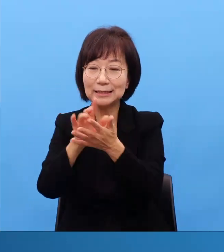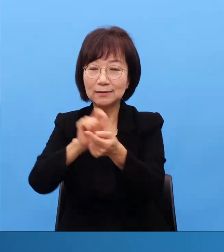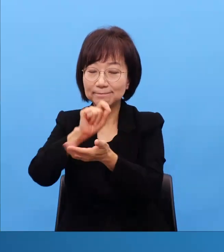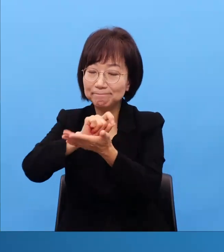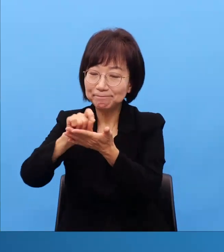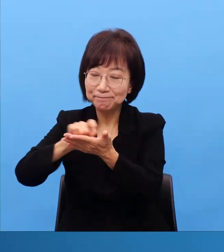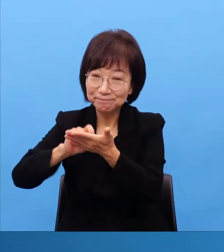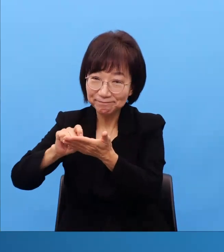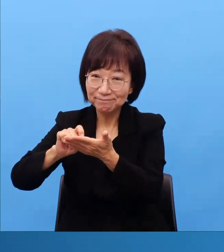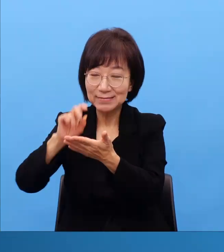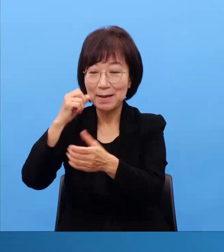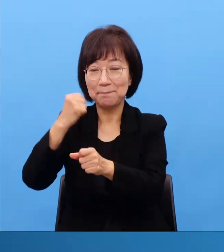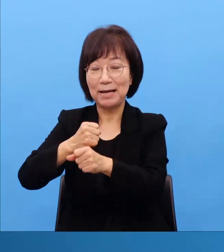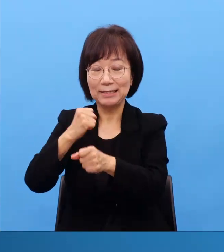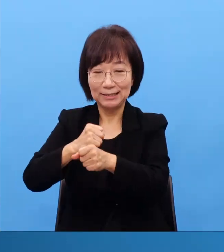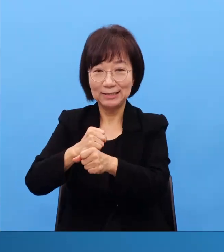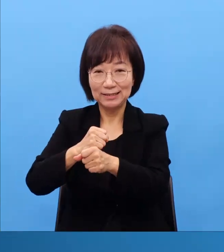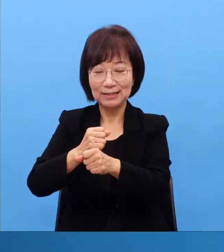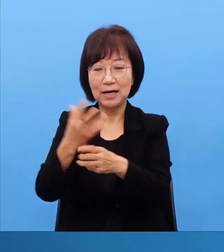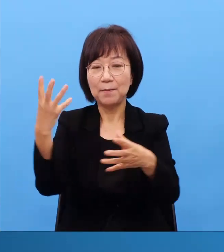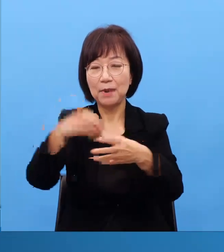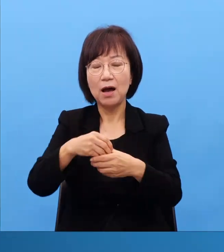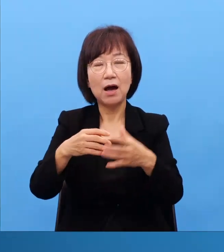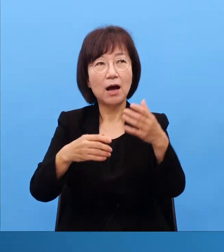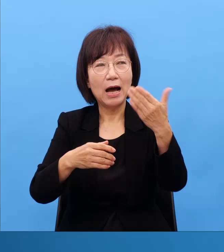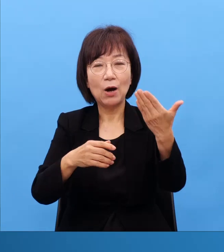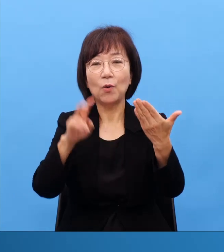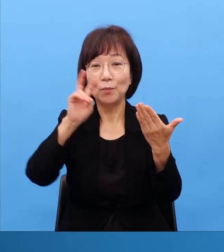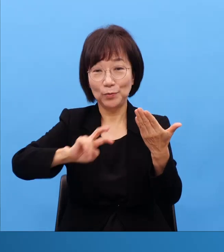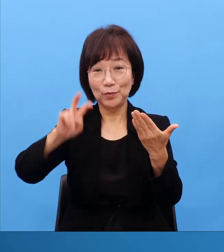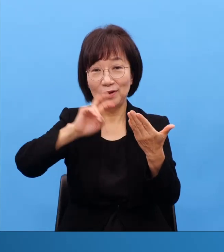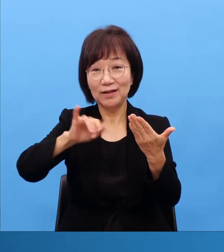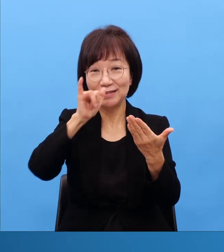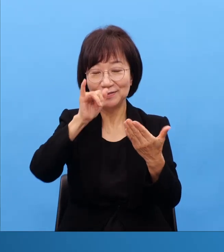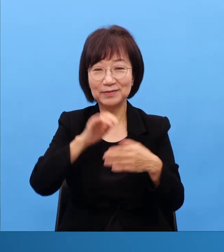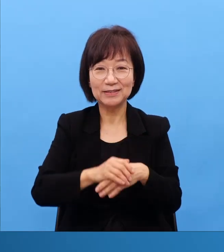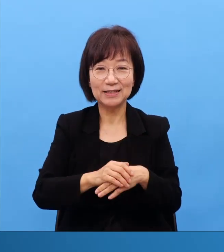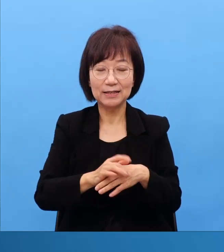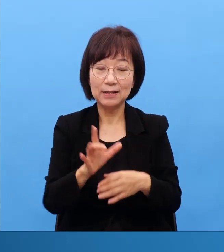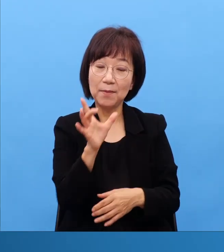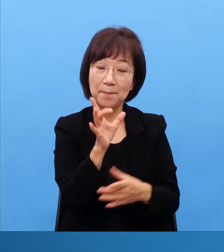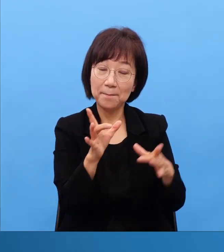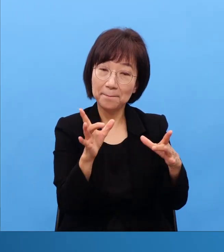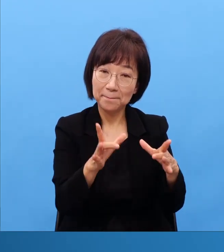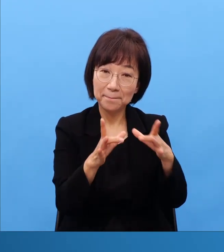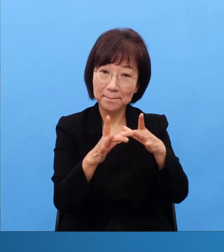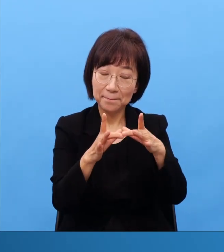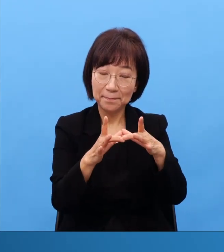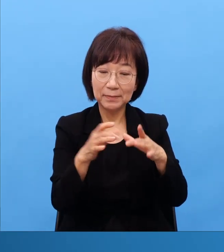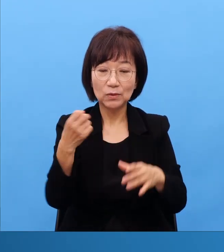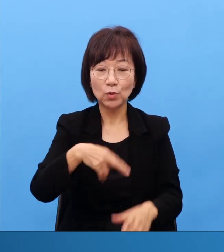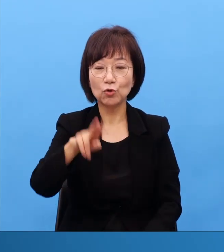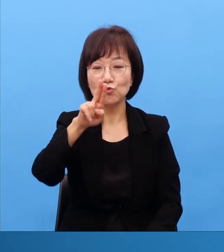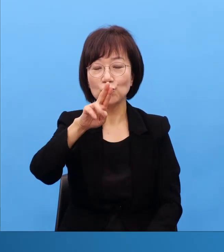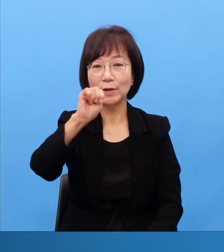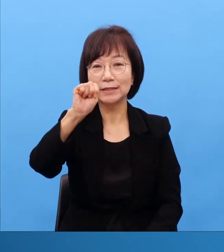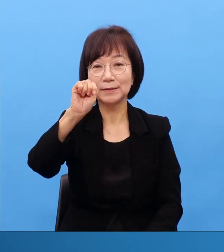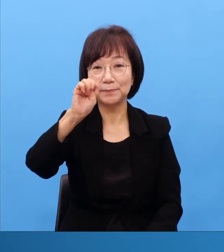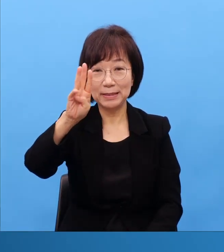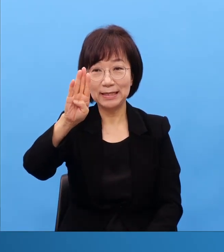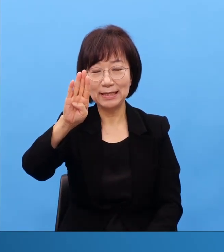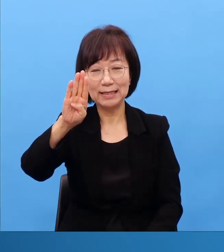합쳐 모두 9곡이 담겼습니다. 앨범은 CD와 USB 두 가지로 제작됐으며